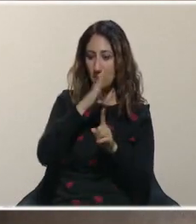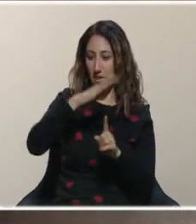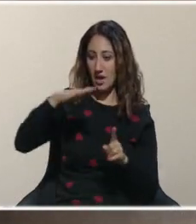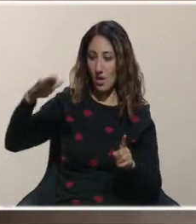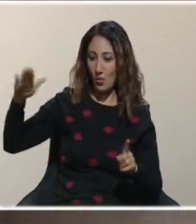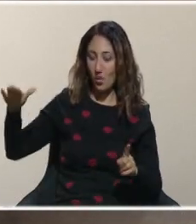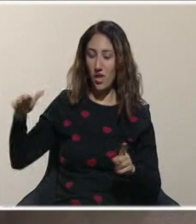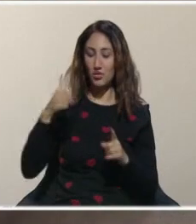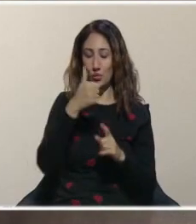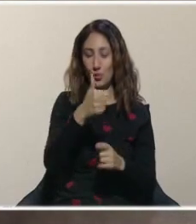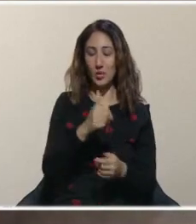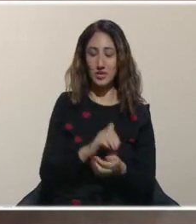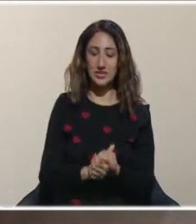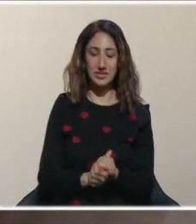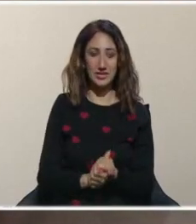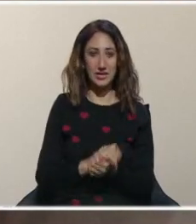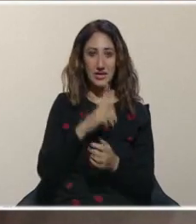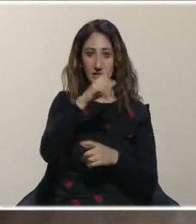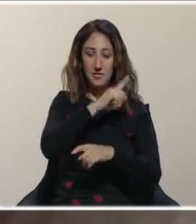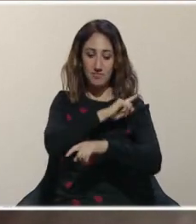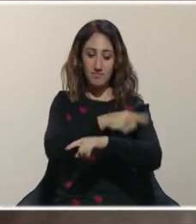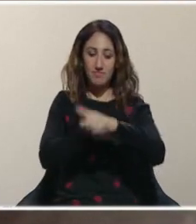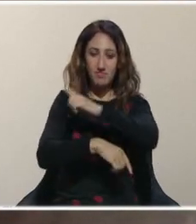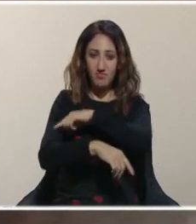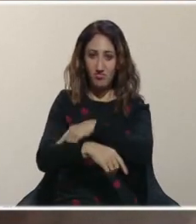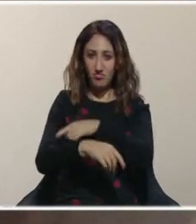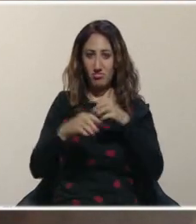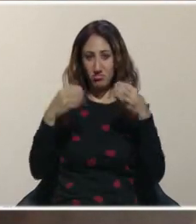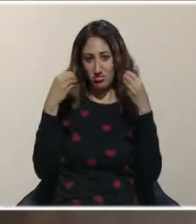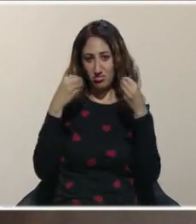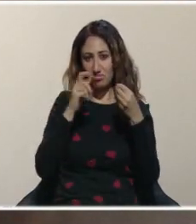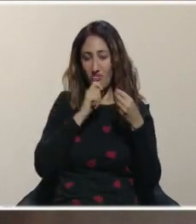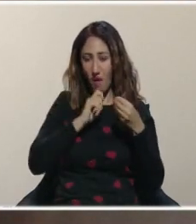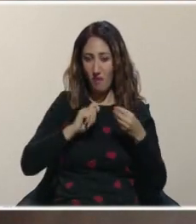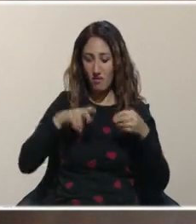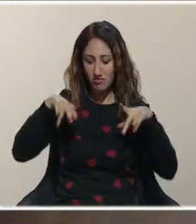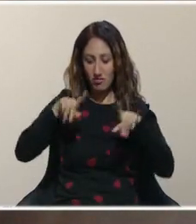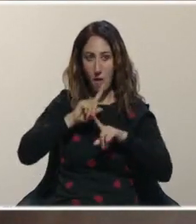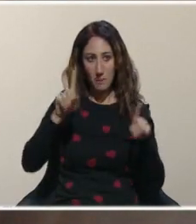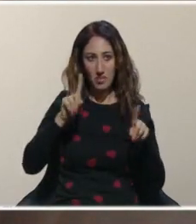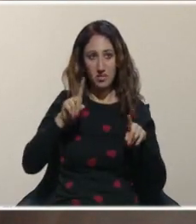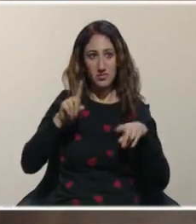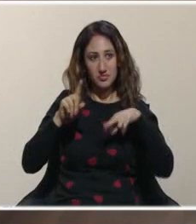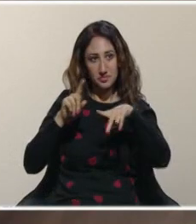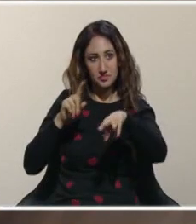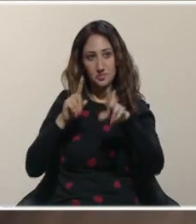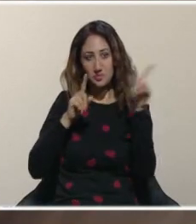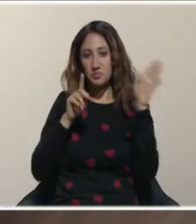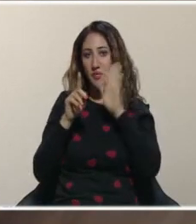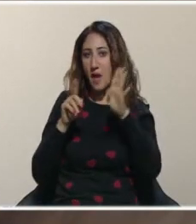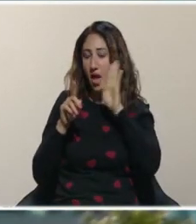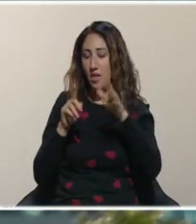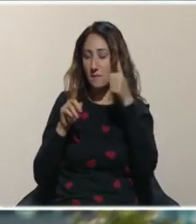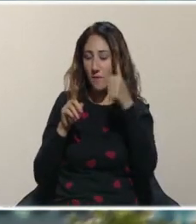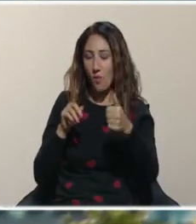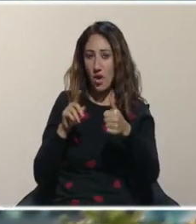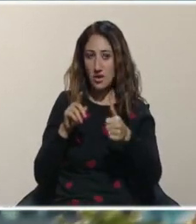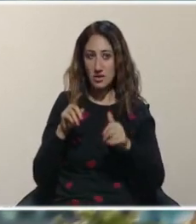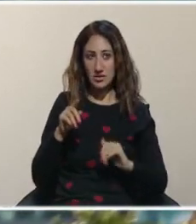رب يخليك تعيش. مصابين بضمور العضلات، وقدرت ان هي تنشئهم التنشئه الجميله وتعلمهم ويصلوا الى مراحل